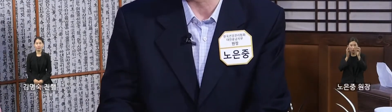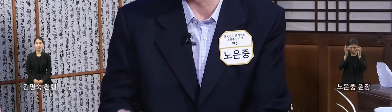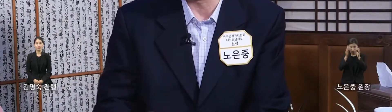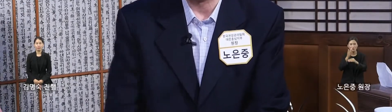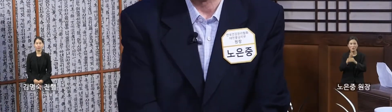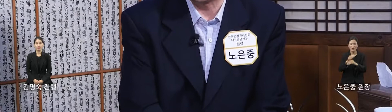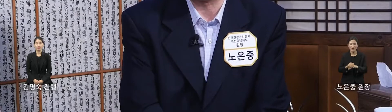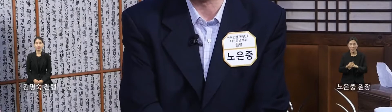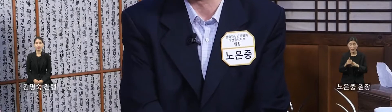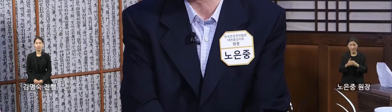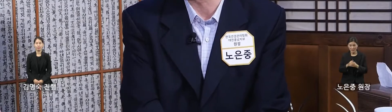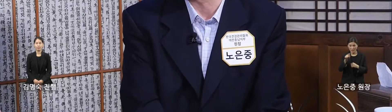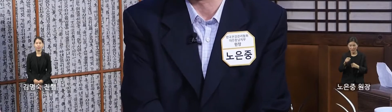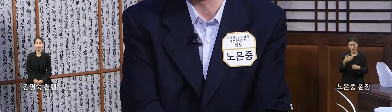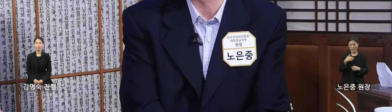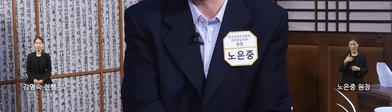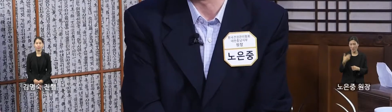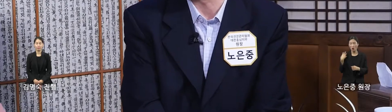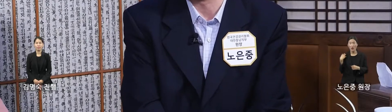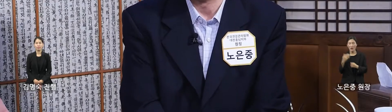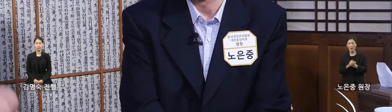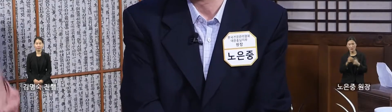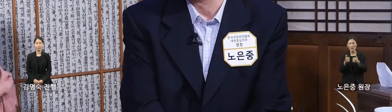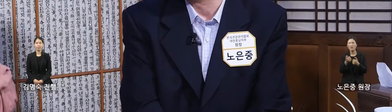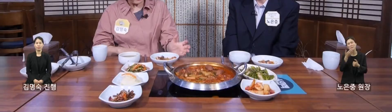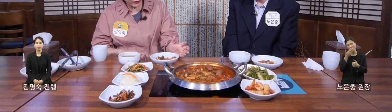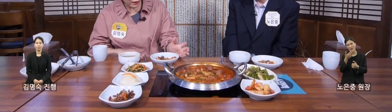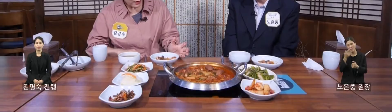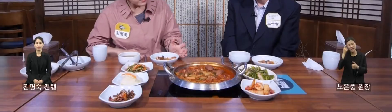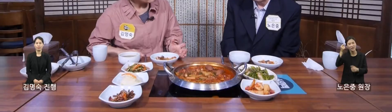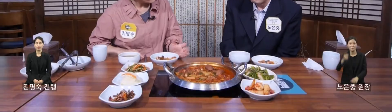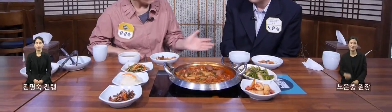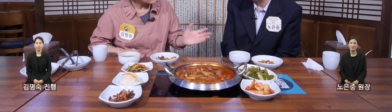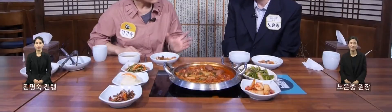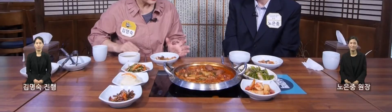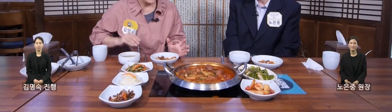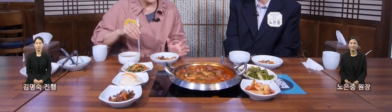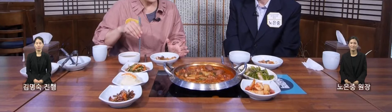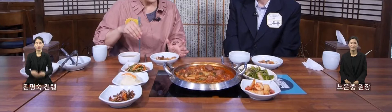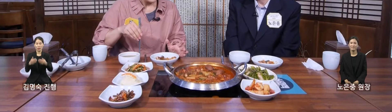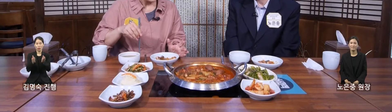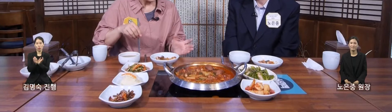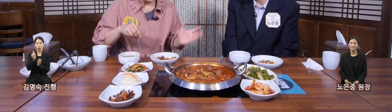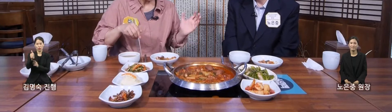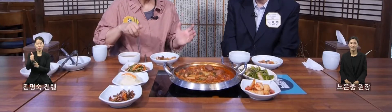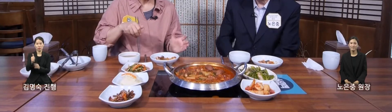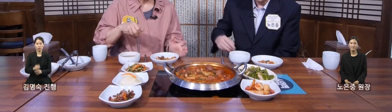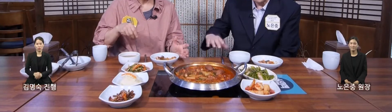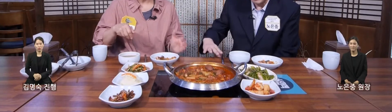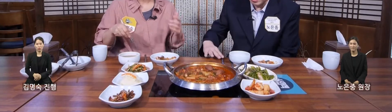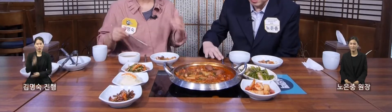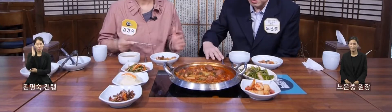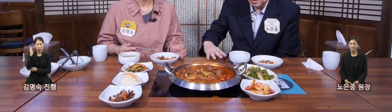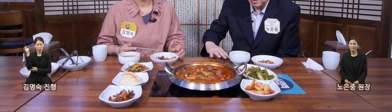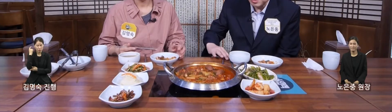역할을 하면서도 제 역할을 제대로 할 수 있다고 생각을 하니까요. 근데 이제 원장님 이렇게 이제 말씀을